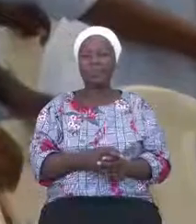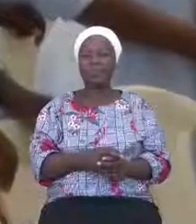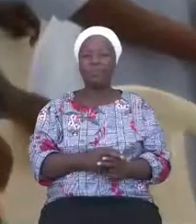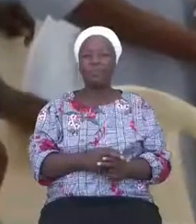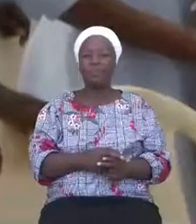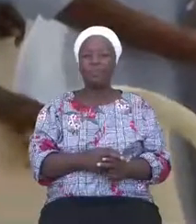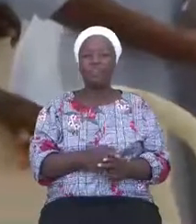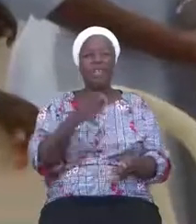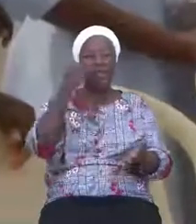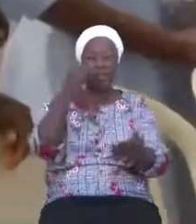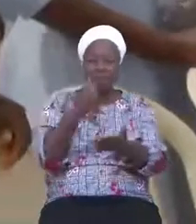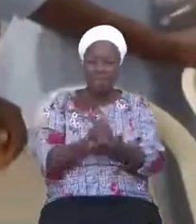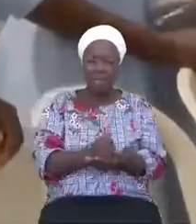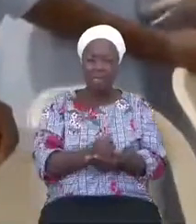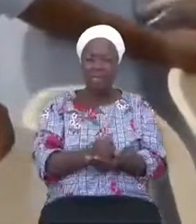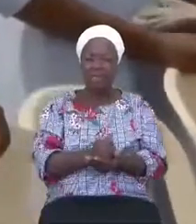Amen.